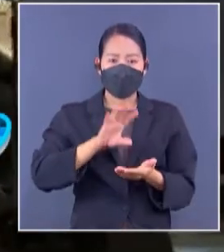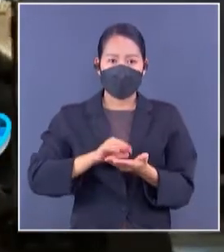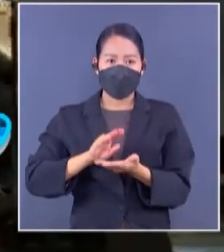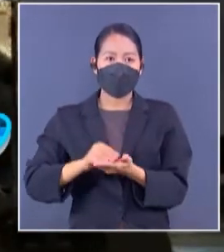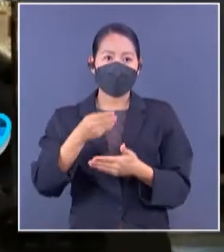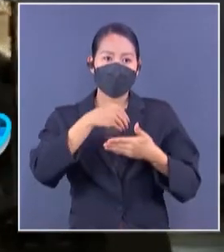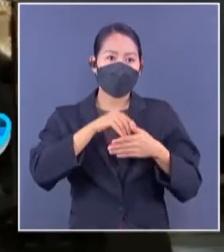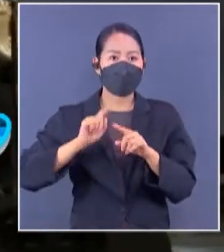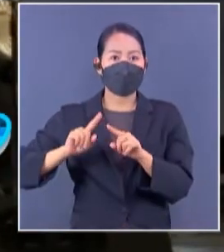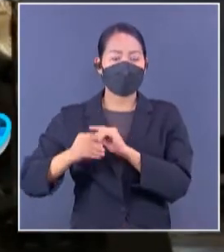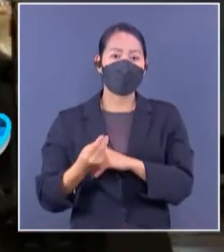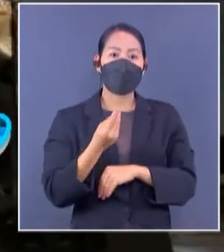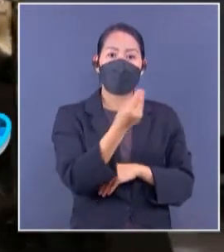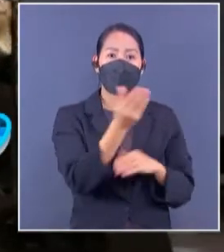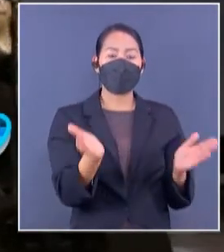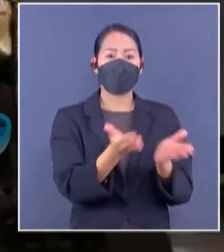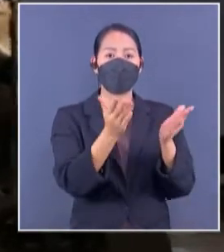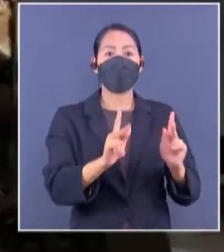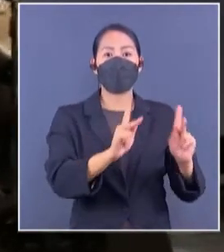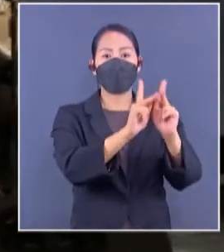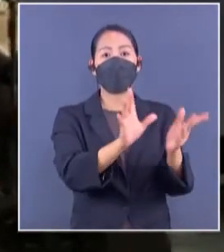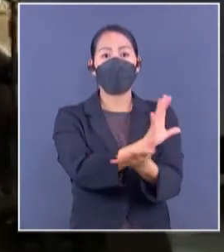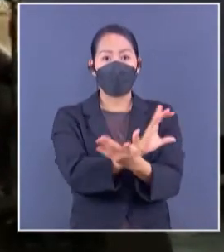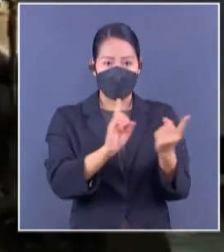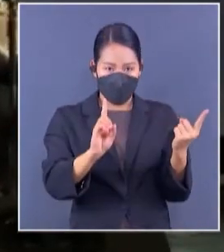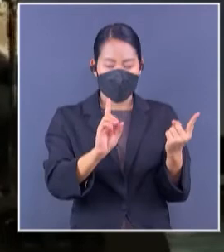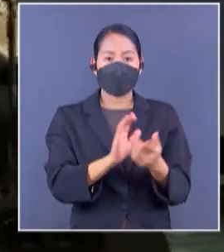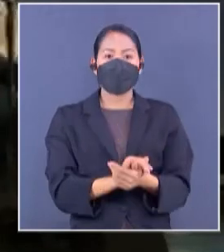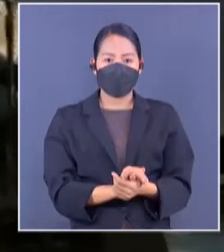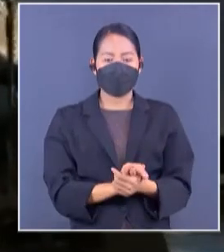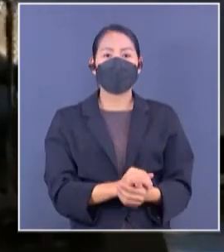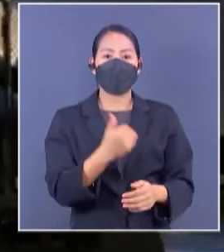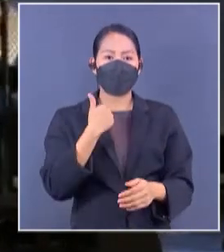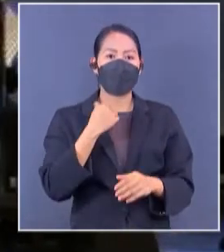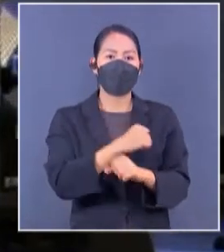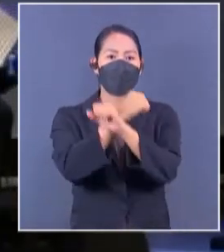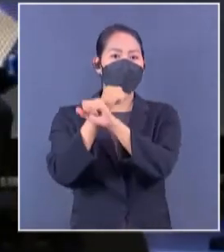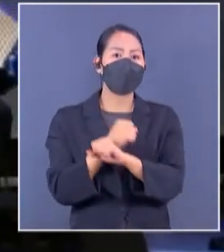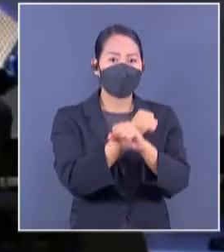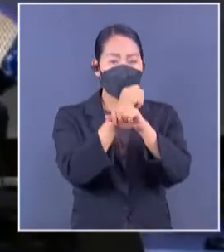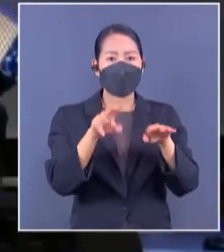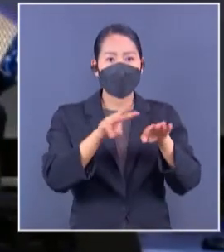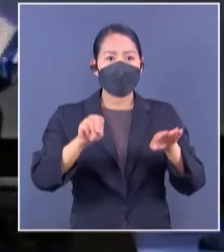างนี้นะคะการจัดงานก็จะอยู่ภายใต้มาตรการป้องกันและควบคุมโรคของกระทรวงสาธารณสุขค่ะ